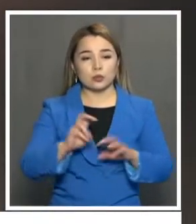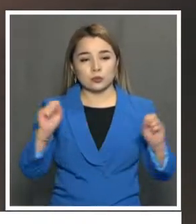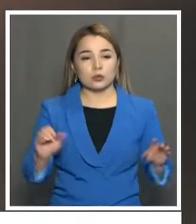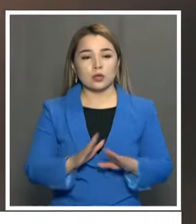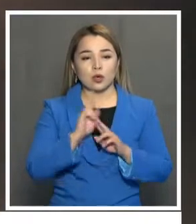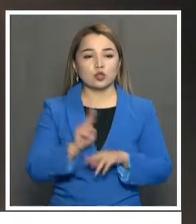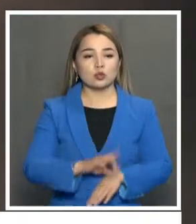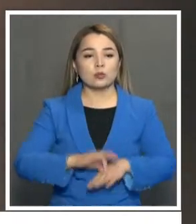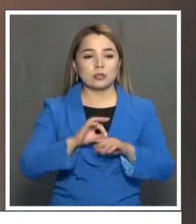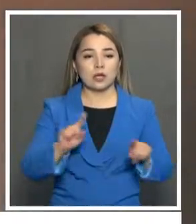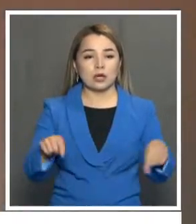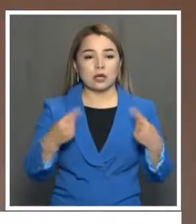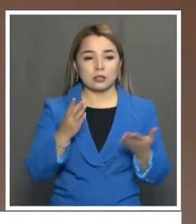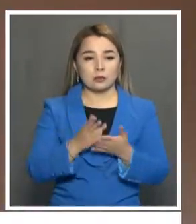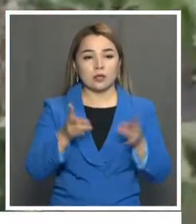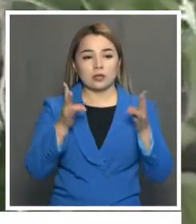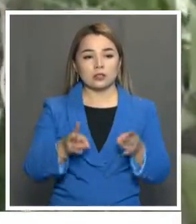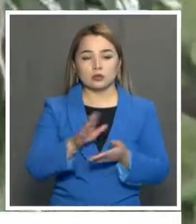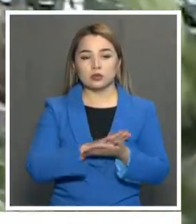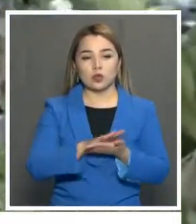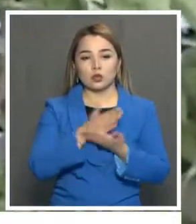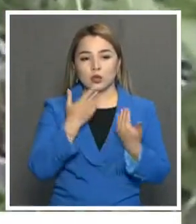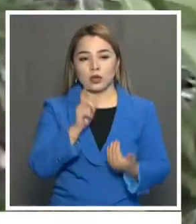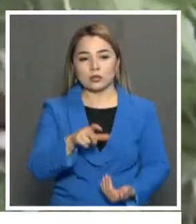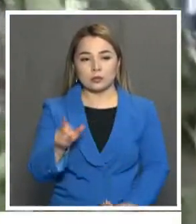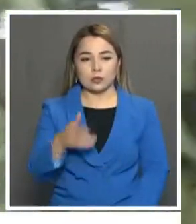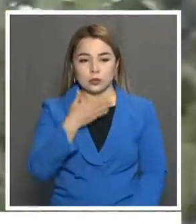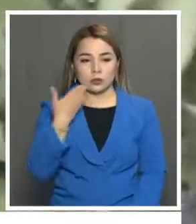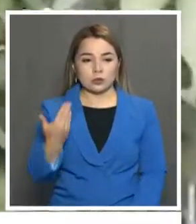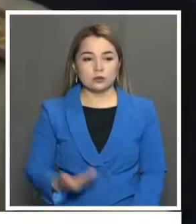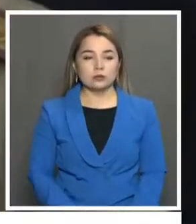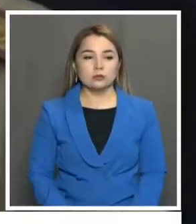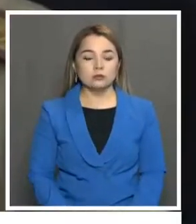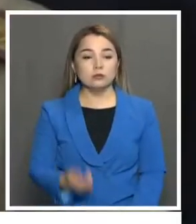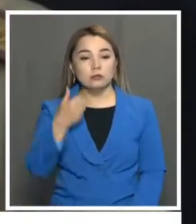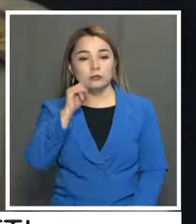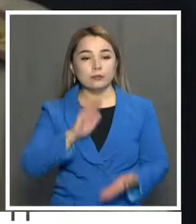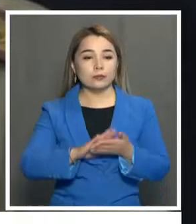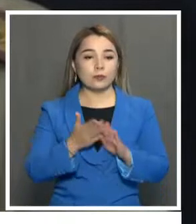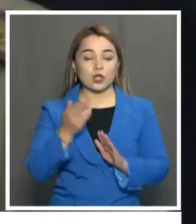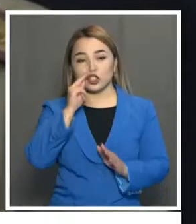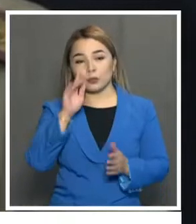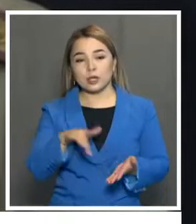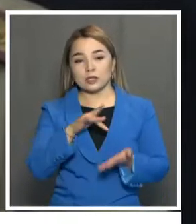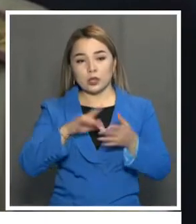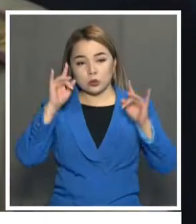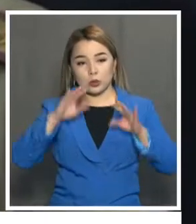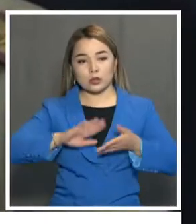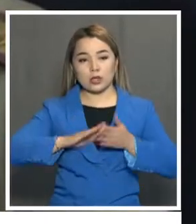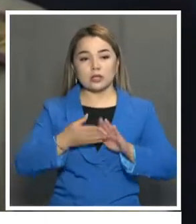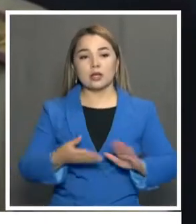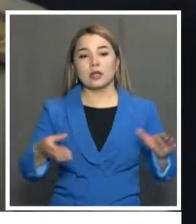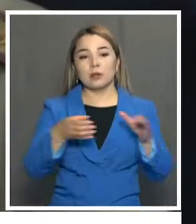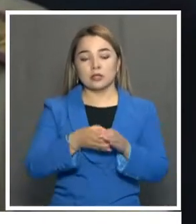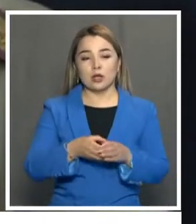қалпына келтіру жұмыстарын жүргізуде. Жарақат алғандар жоқ. Кеше болған жағдай бойынша Шымкент қаласының төтенше жағдай департаментінің